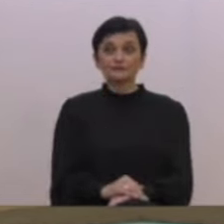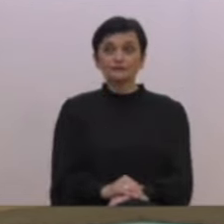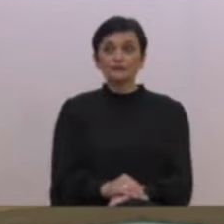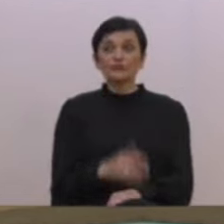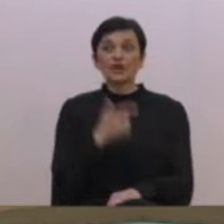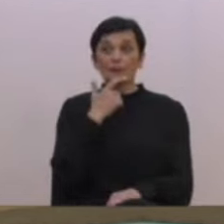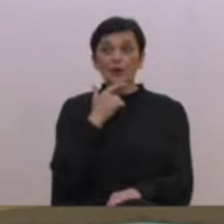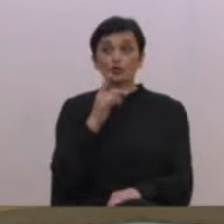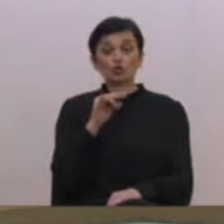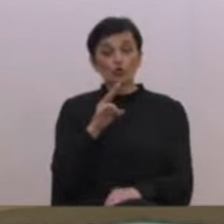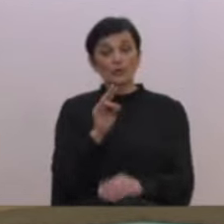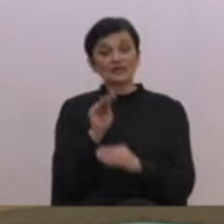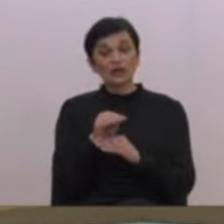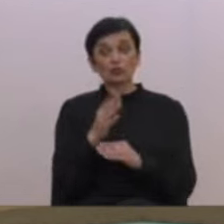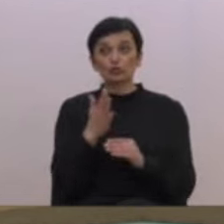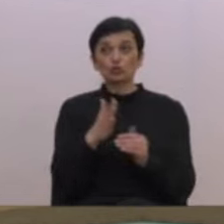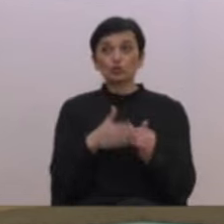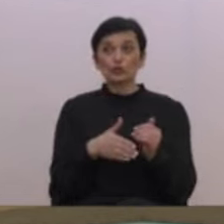ბატონო, მორჩით თუ დაგიმართოთ.